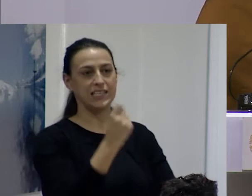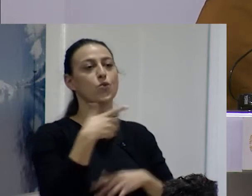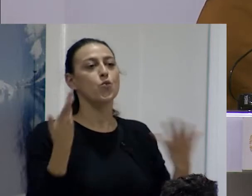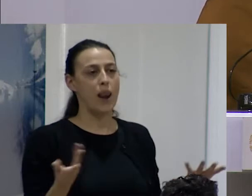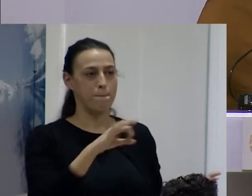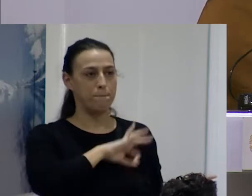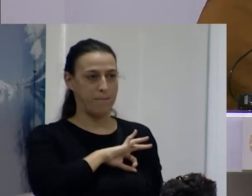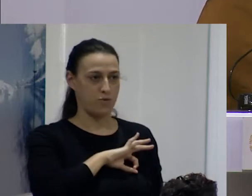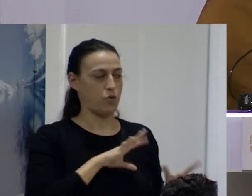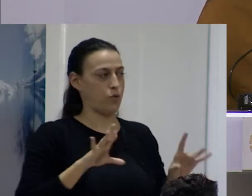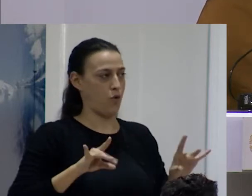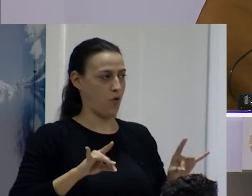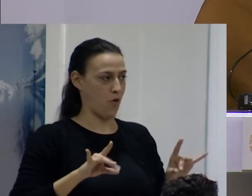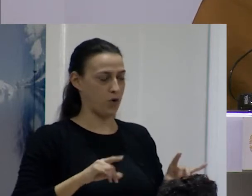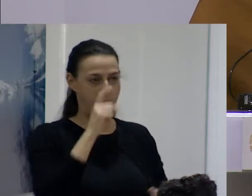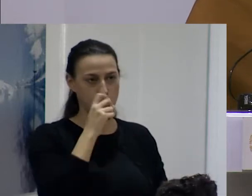l'any 2007.